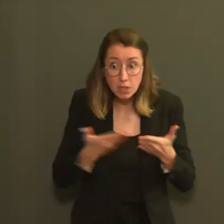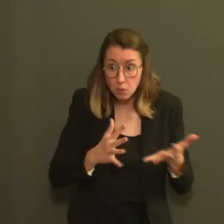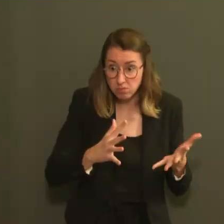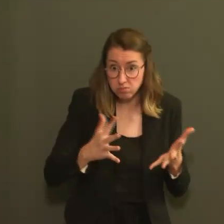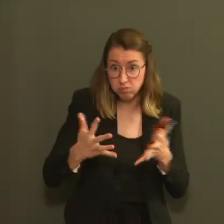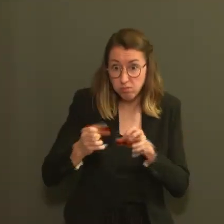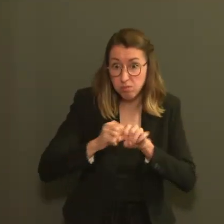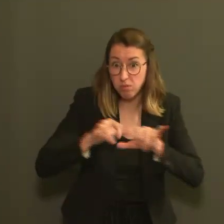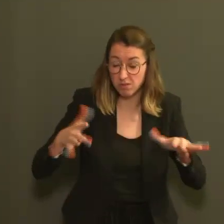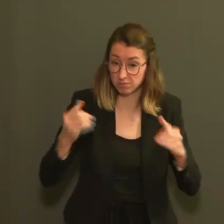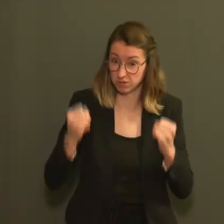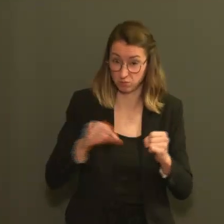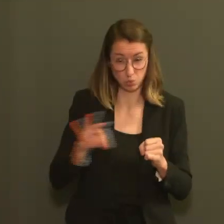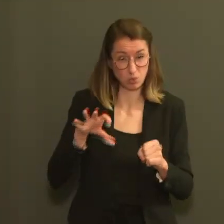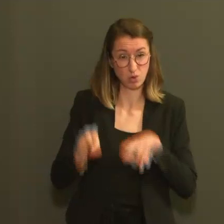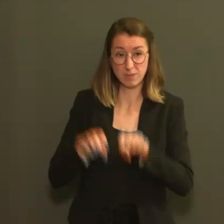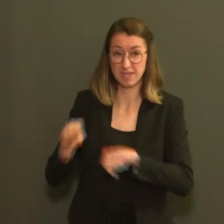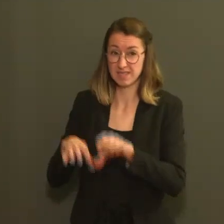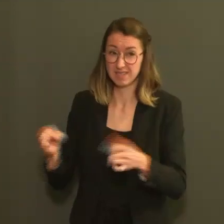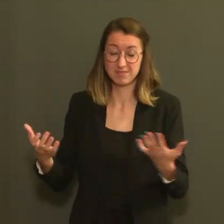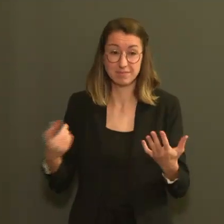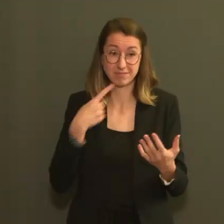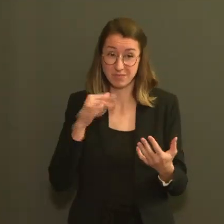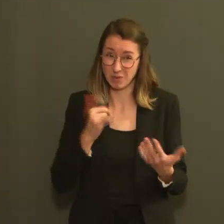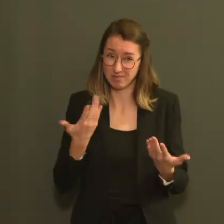absolument éviter ce scénario.